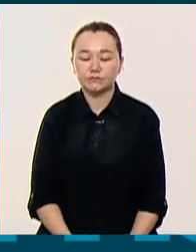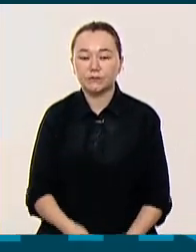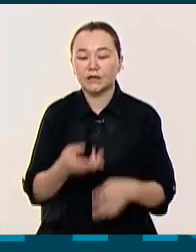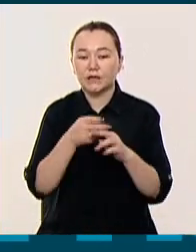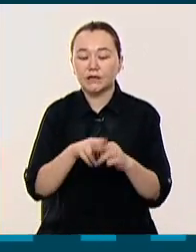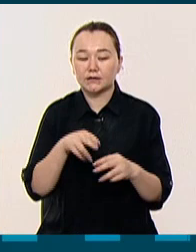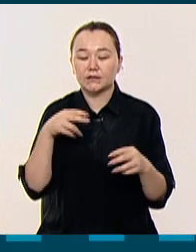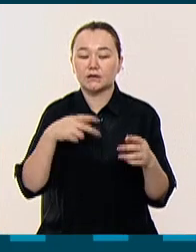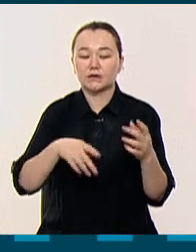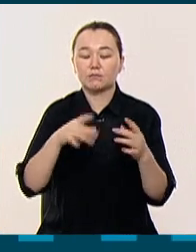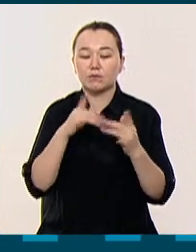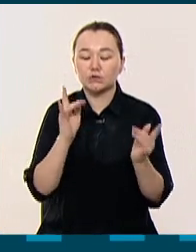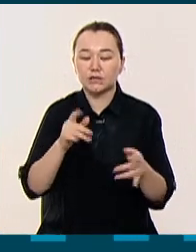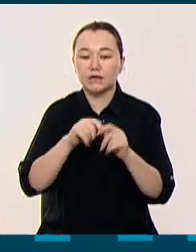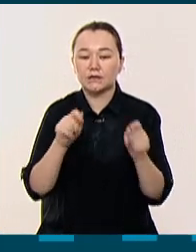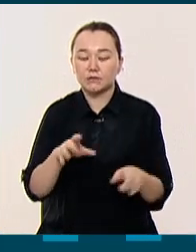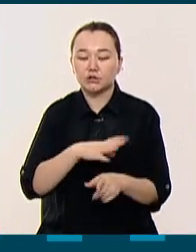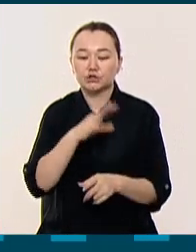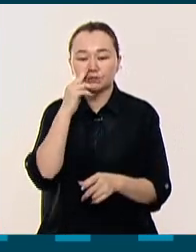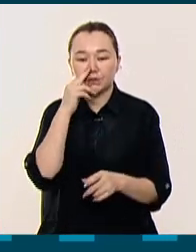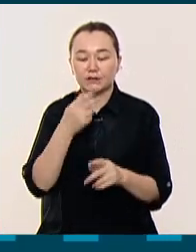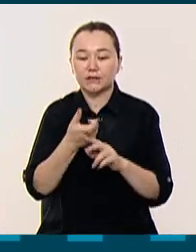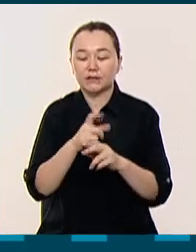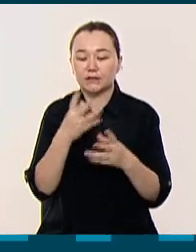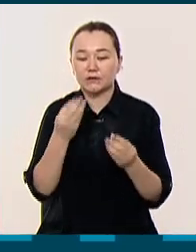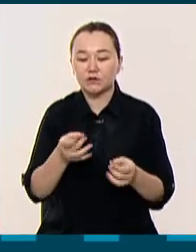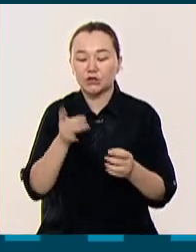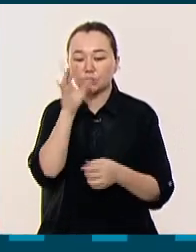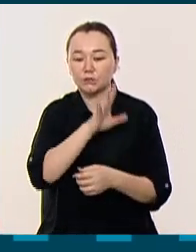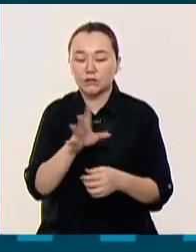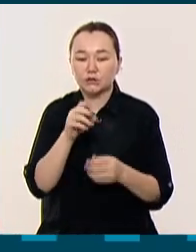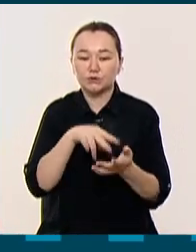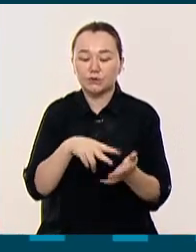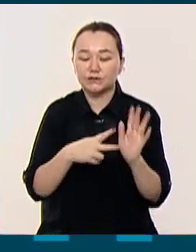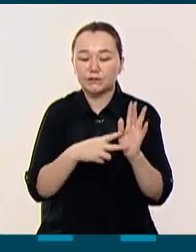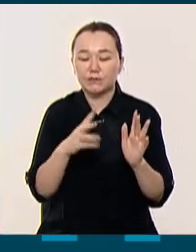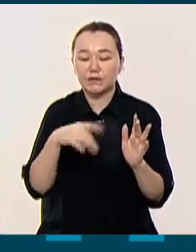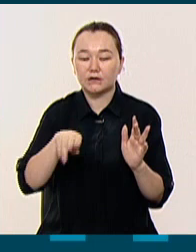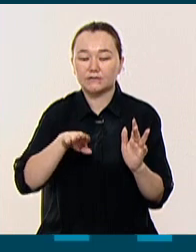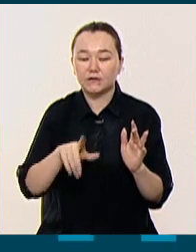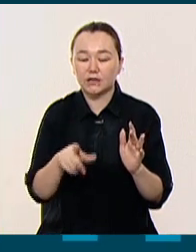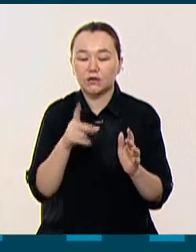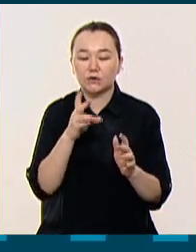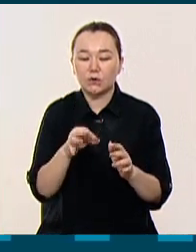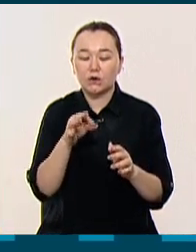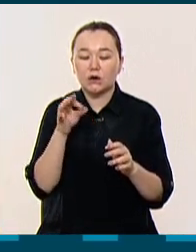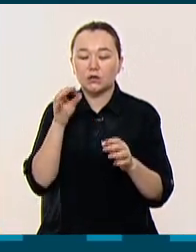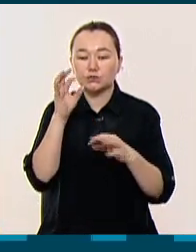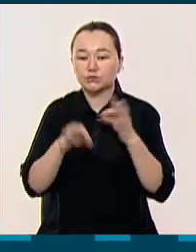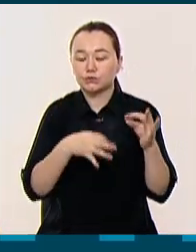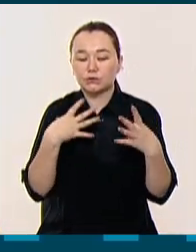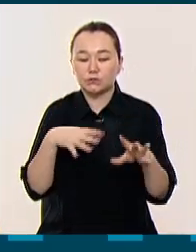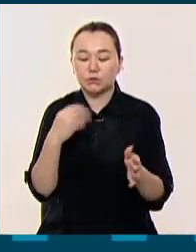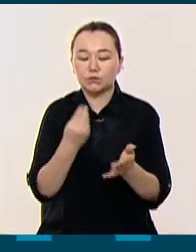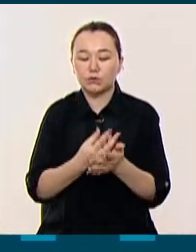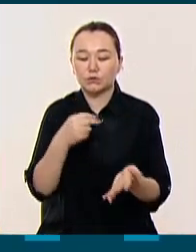Эту развязку торжественно открыли в Шымкенте накануне, в День Республики. Стоимость больше 7 миллиардов тенге. Но не прошло и суток, как